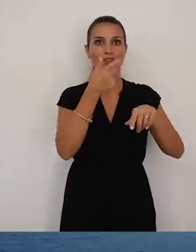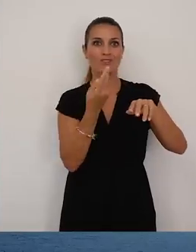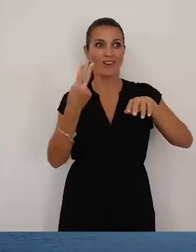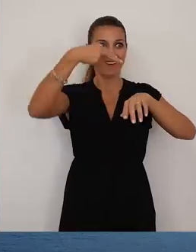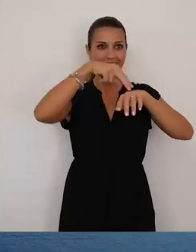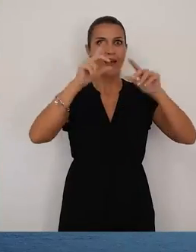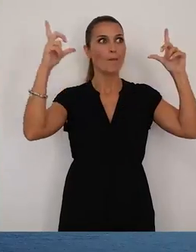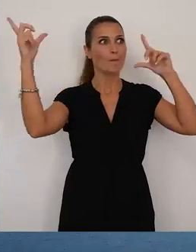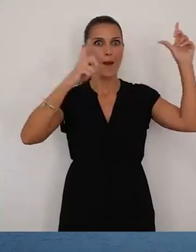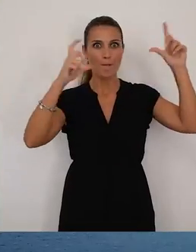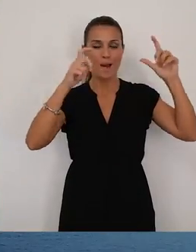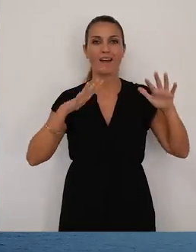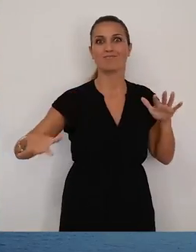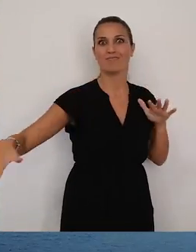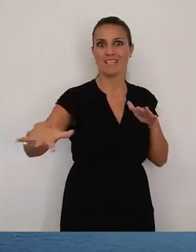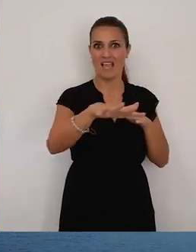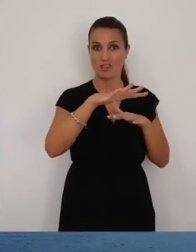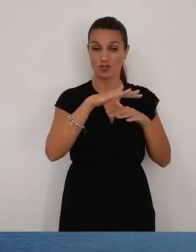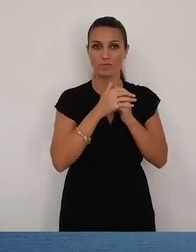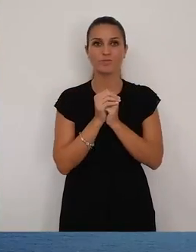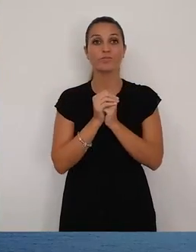foto paesaggistiche.